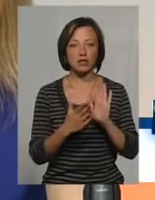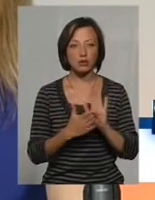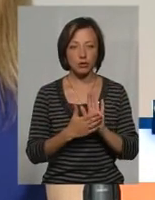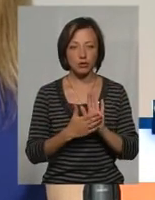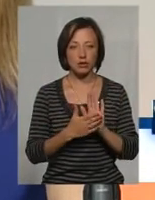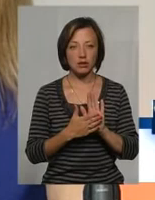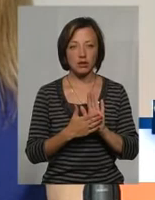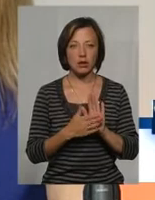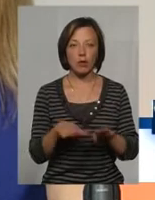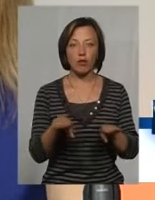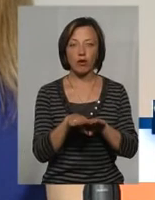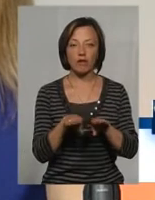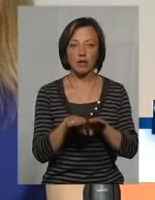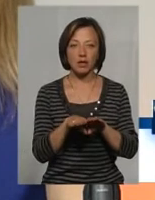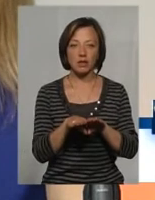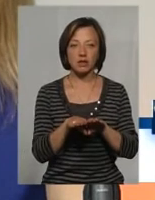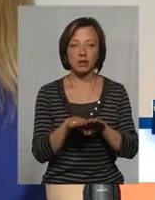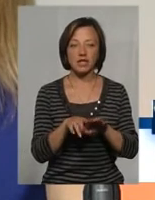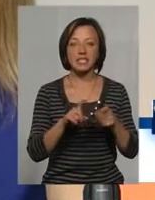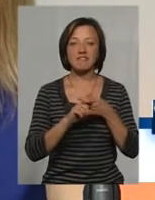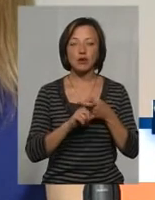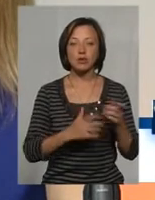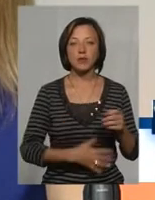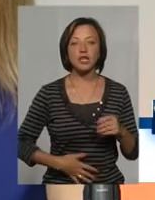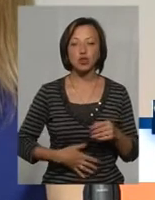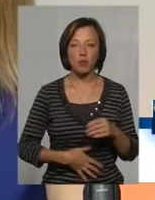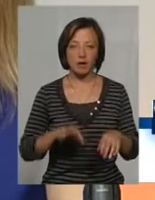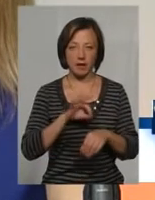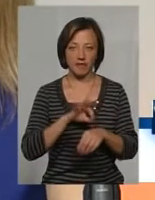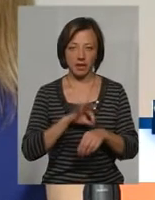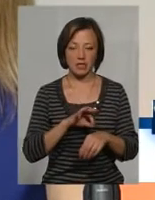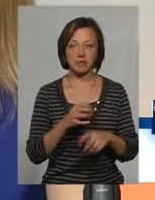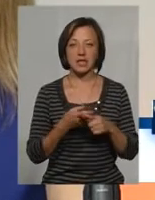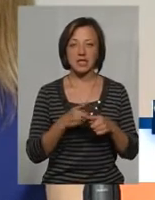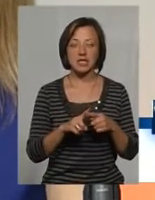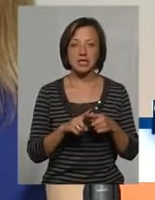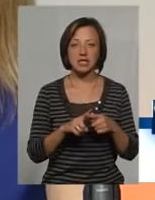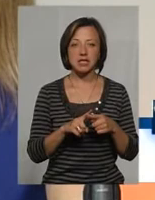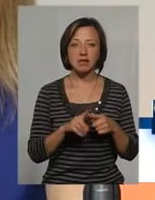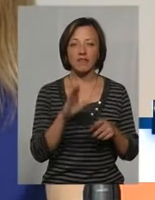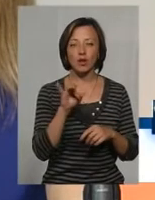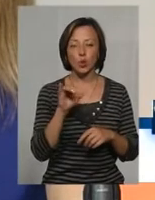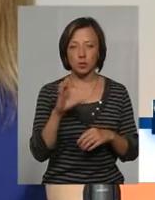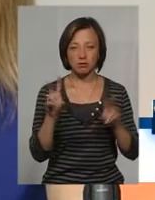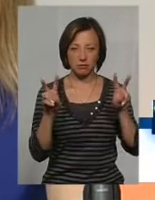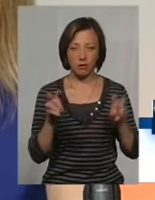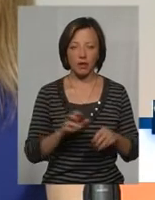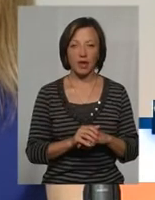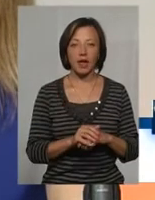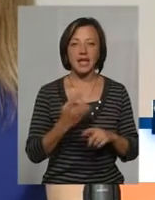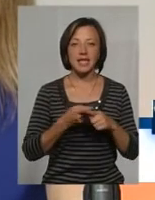реєструється в порівнянні з іменно з вірусними кишковими інфекціями. Ці інфекції, які передаються